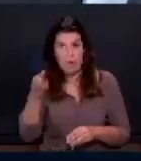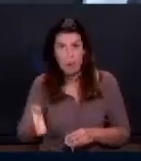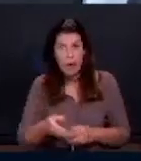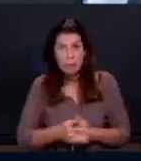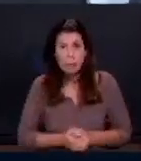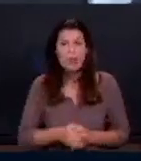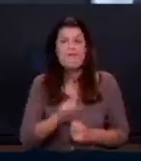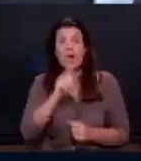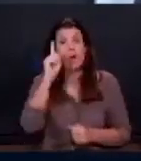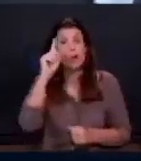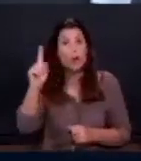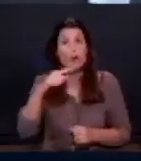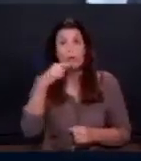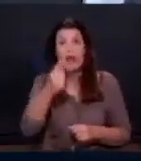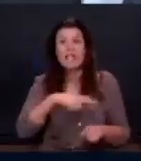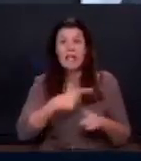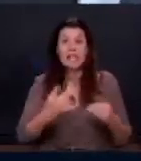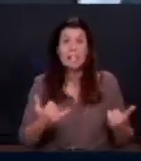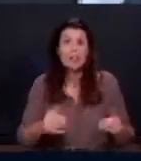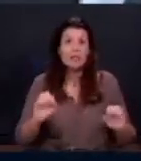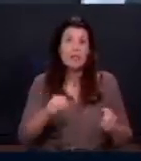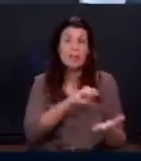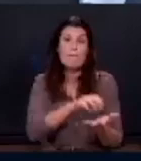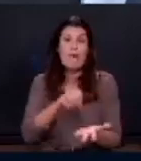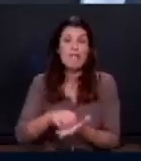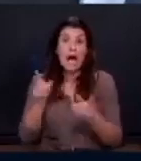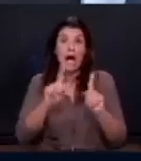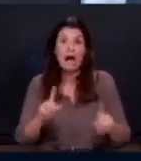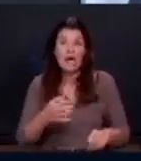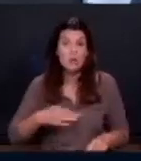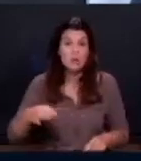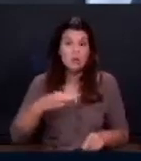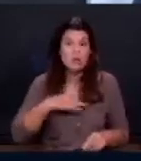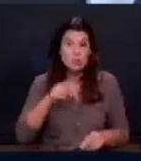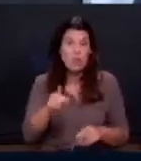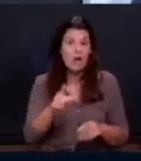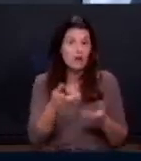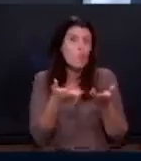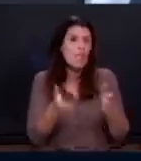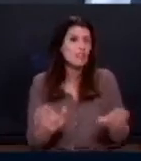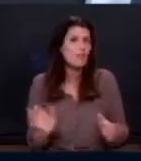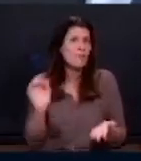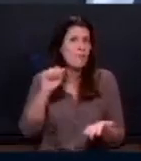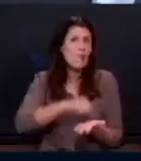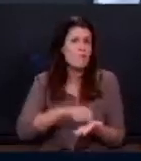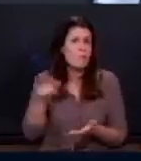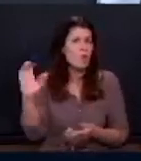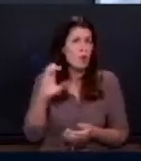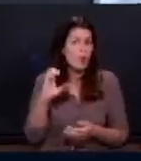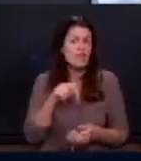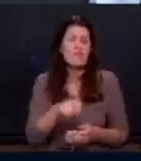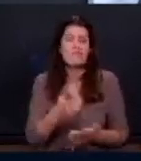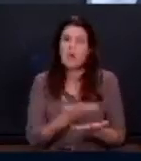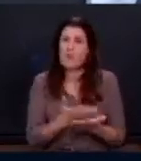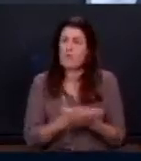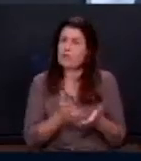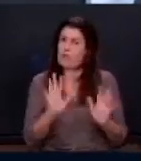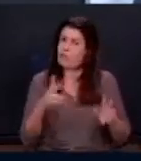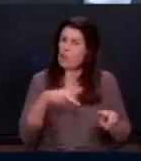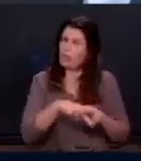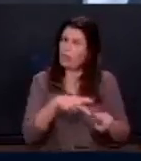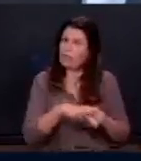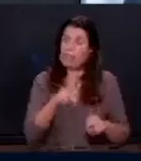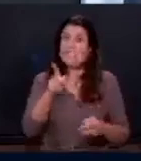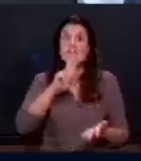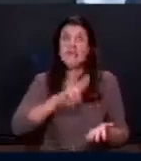זה באיזו מידה אם בכלל מאגרי הגז שלנו חשופים למימוף ולמימון מול קוויית. עובדה מטרידה מאוד. זה נכון, במשרד